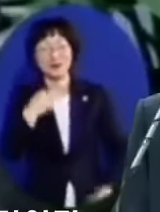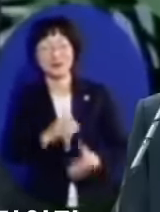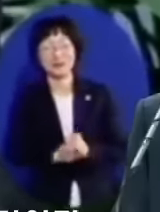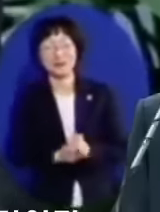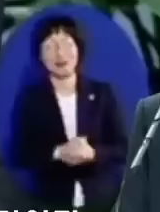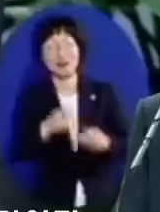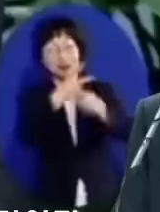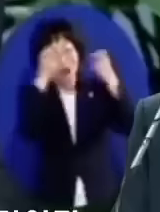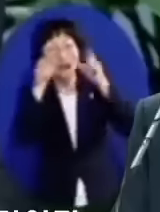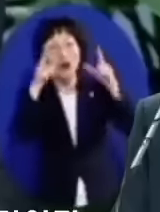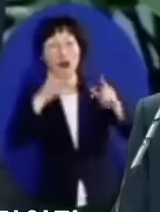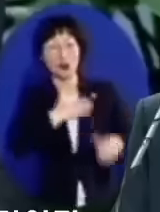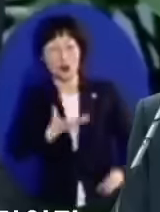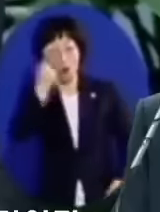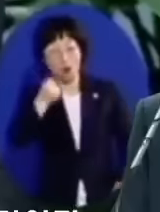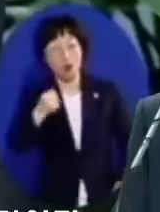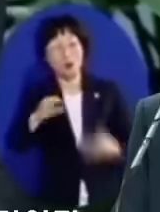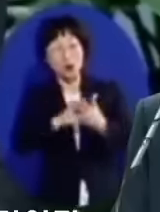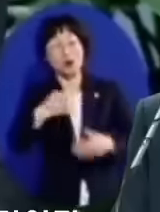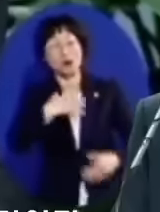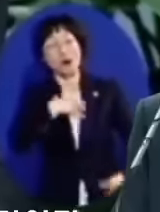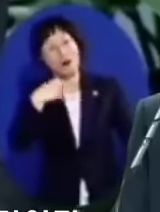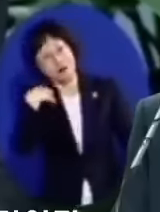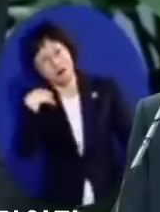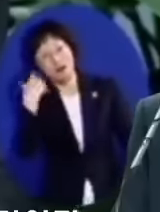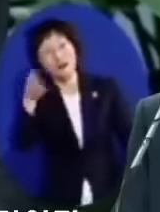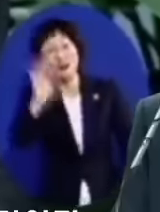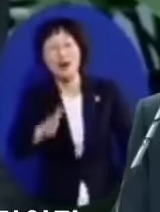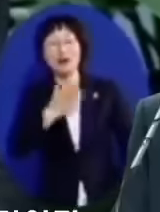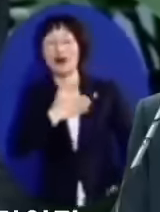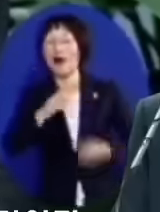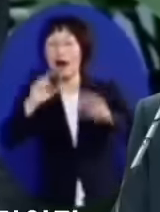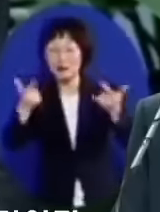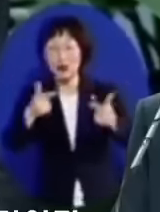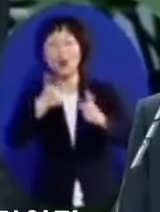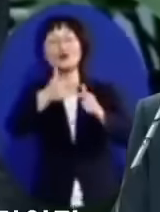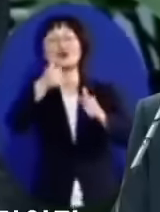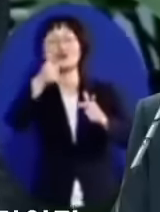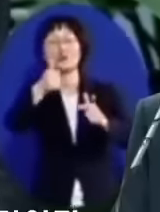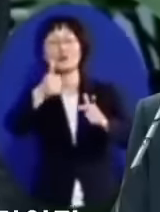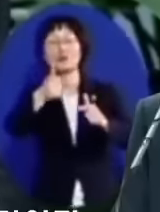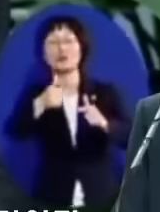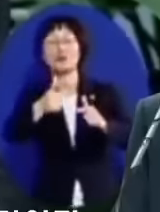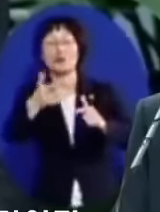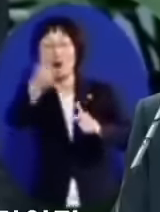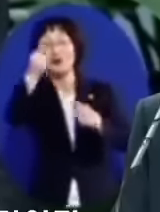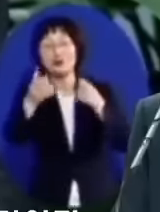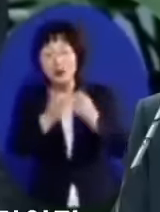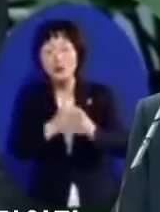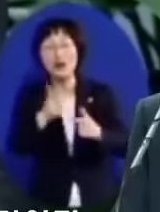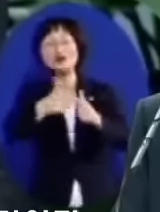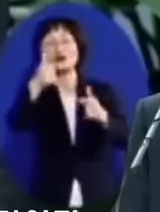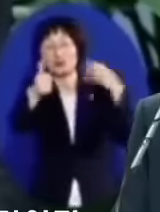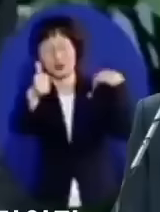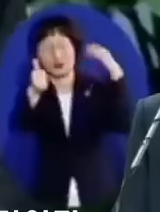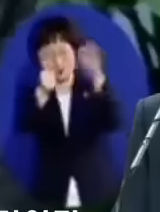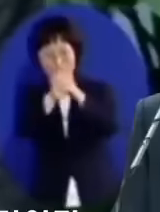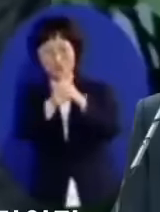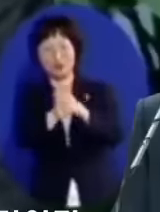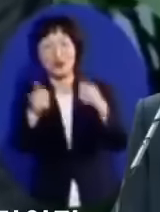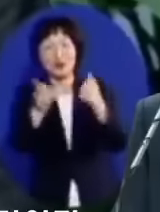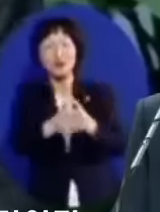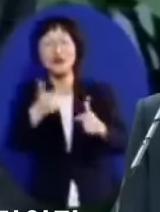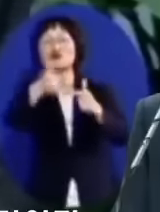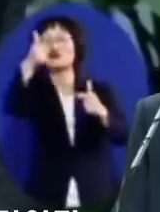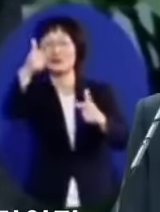자고 깨는 것이 내 것이면 내가 걱정해야 돼요. 그러나 내가 아닌 예수님이 마음에 점령하면 예수님이 걱정하는 것입니다. 그렇기 때문에